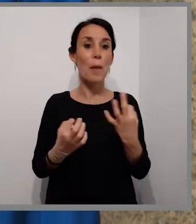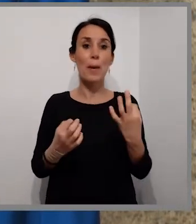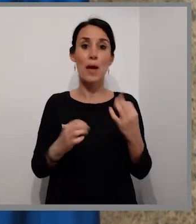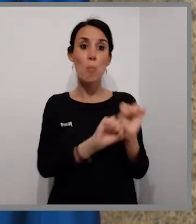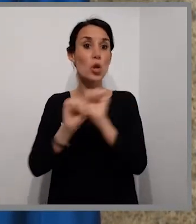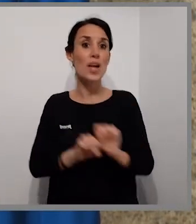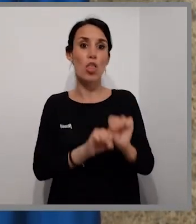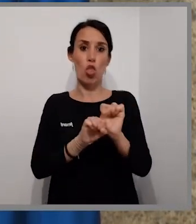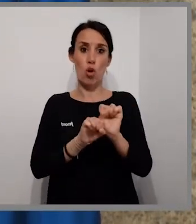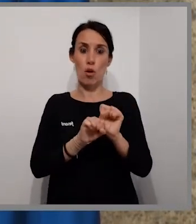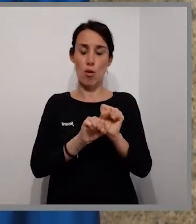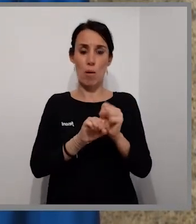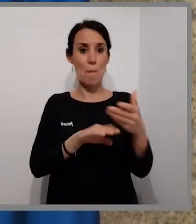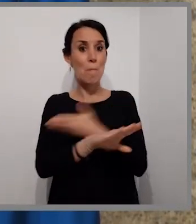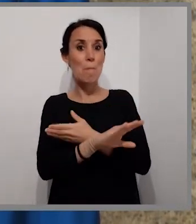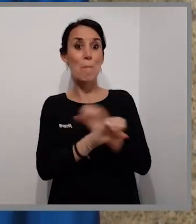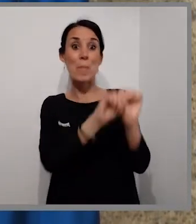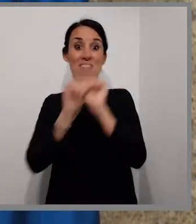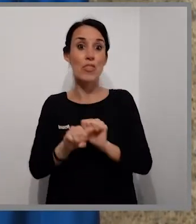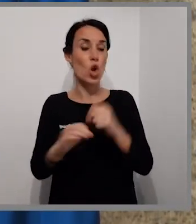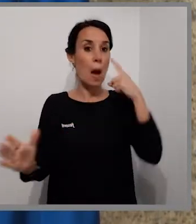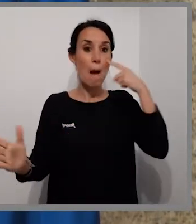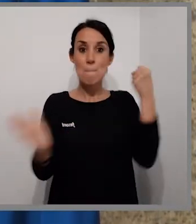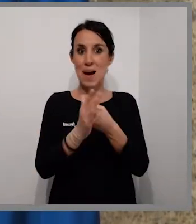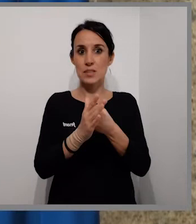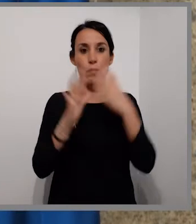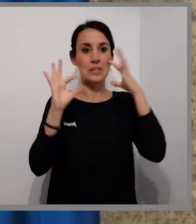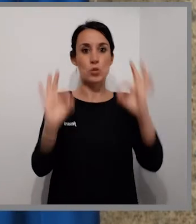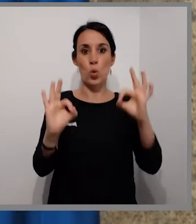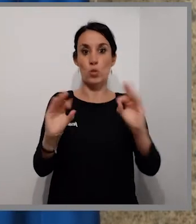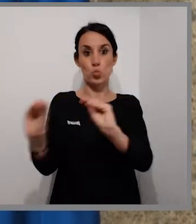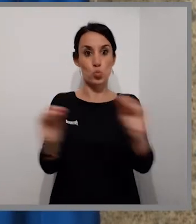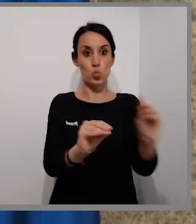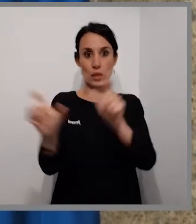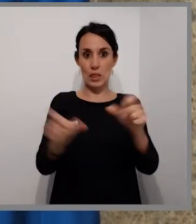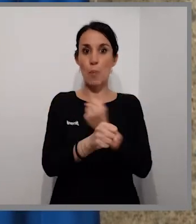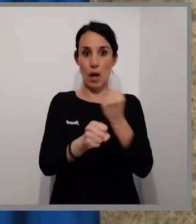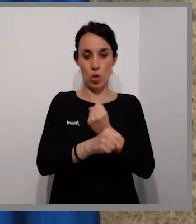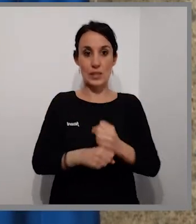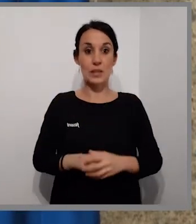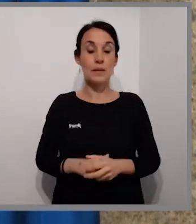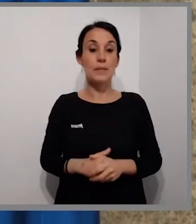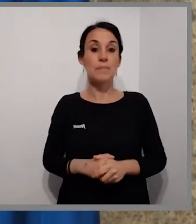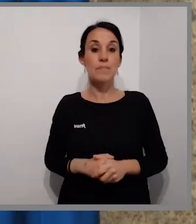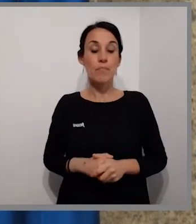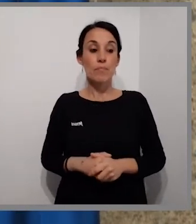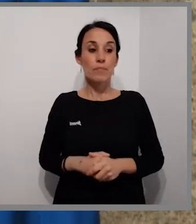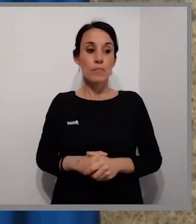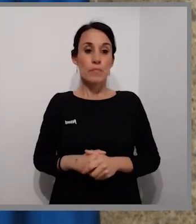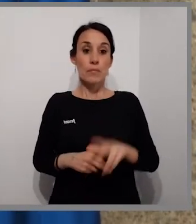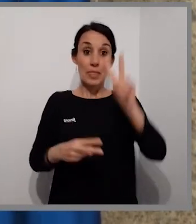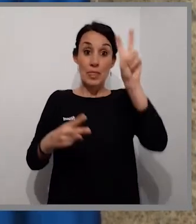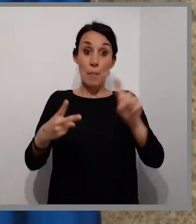amb màxima prevenció i a màxima seguretat per als treballadors. Pel que